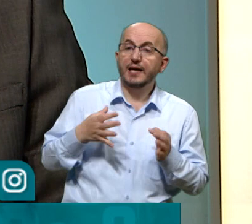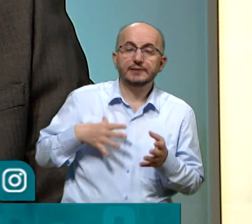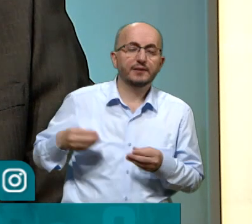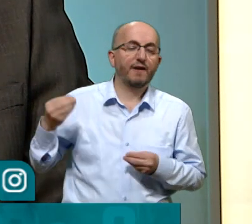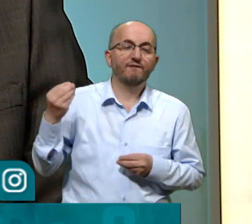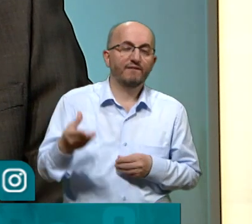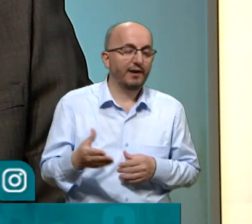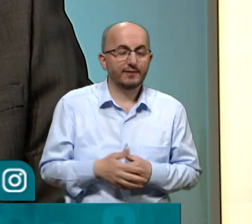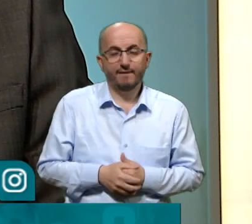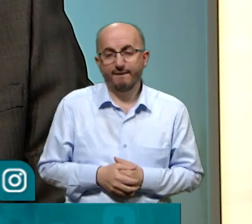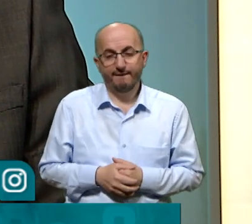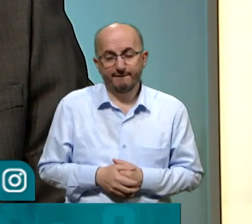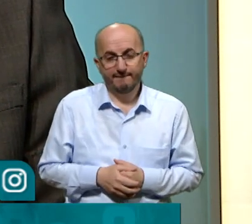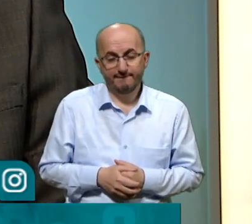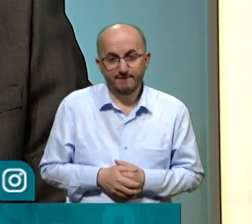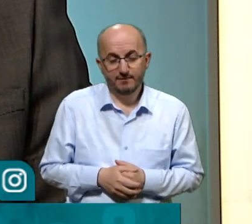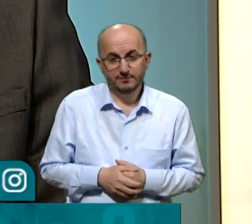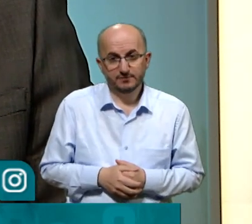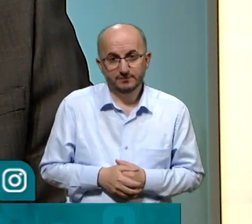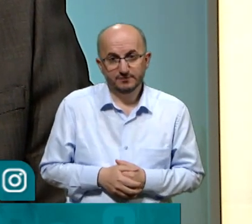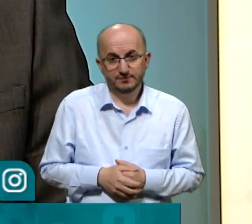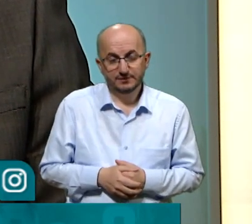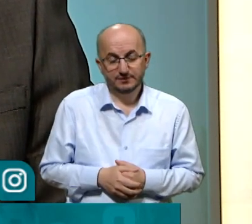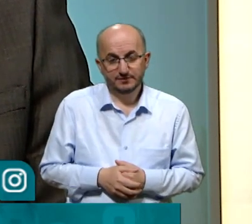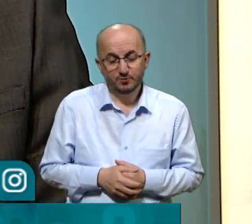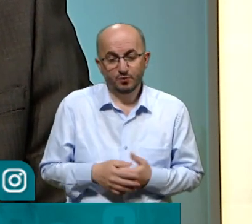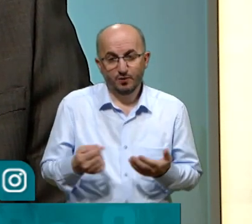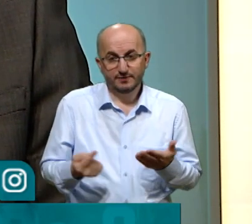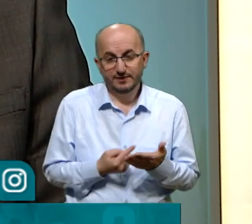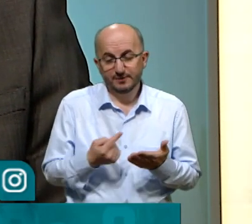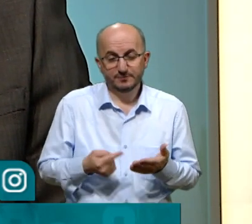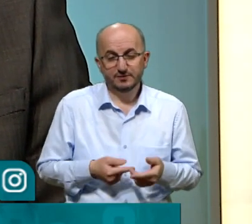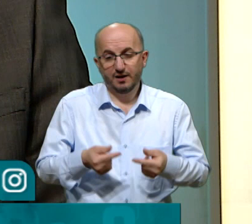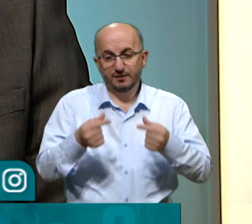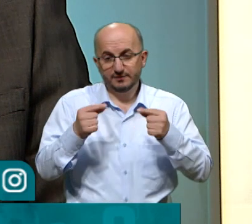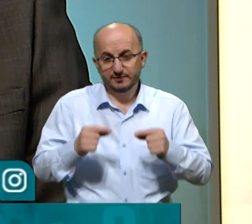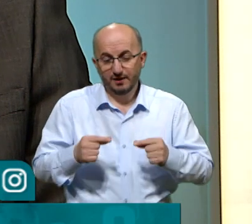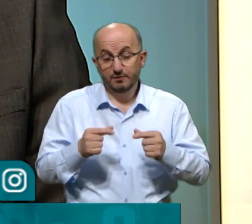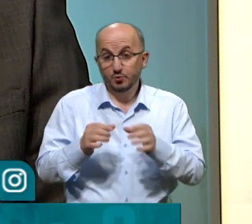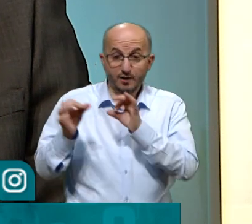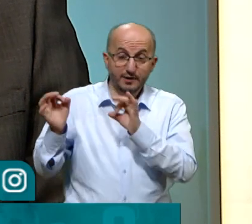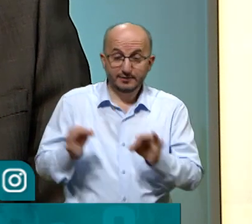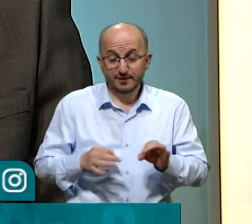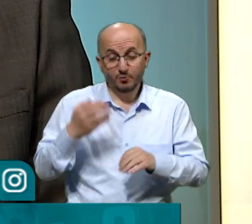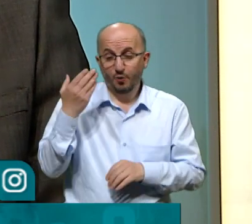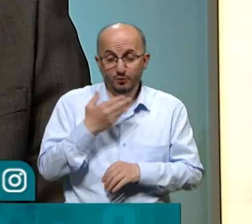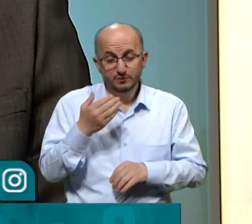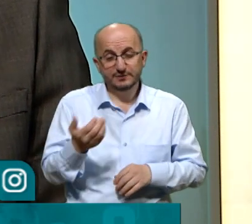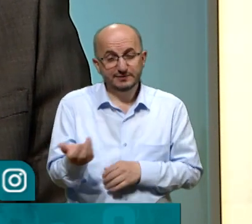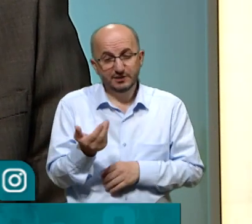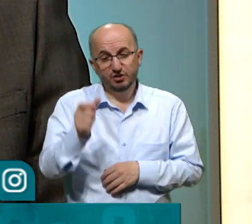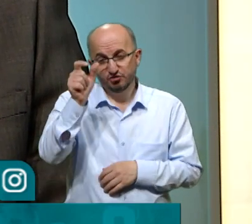o emmezse ile felakete Nar Bu ayeti kerimeyi Duhan suresinde mi okuyoruz beğenmezse ile